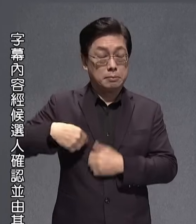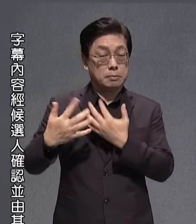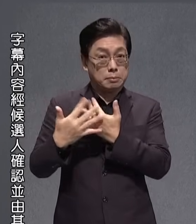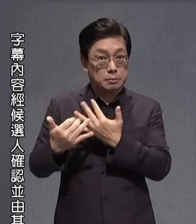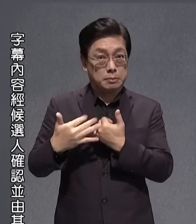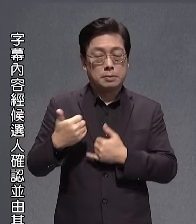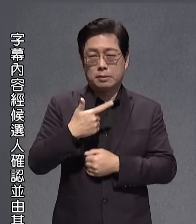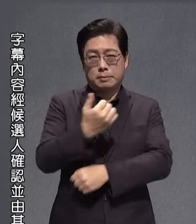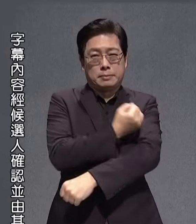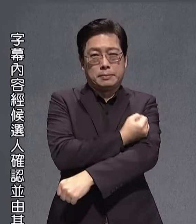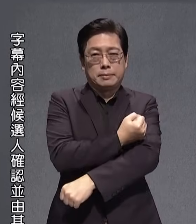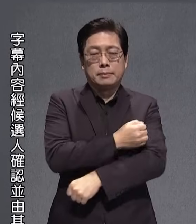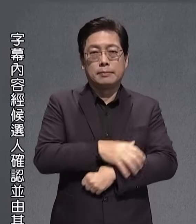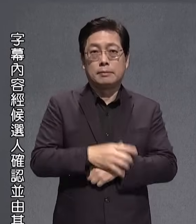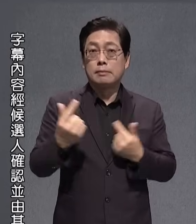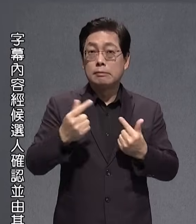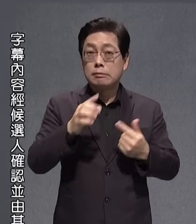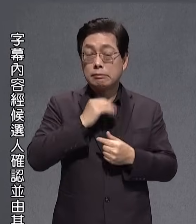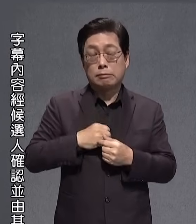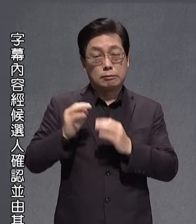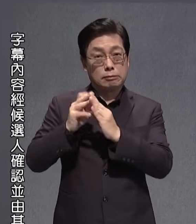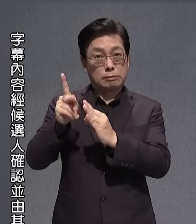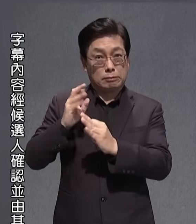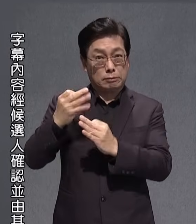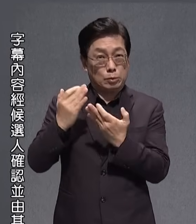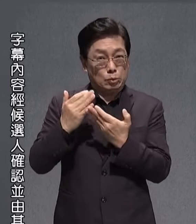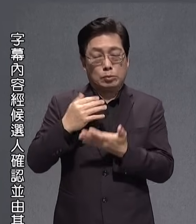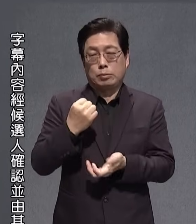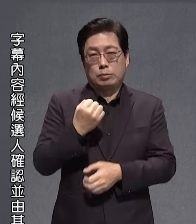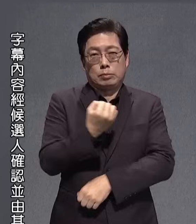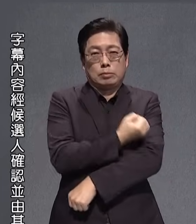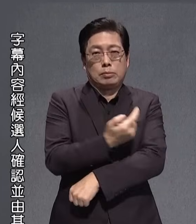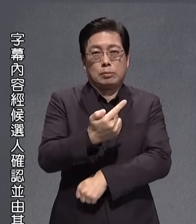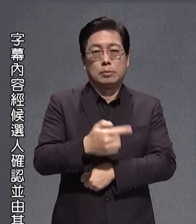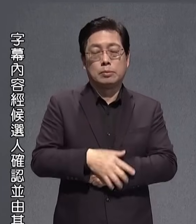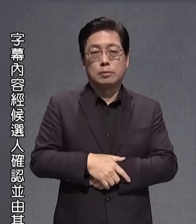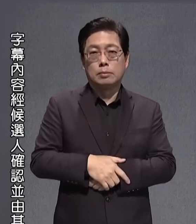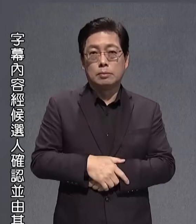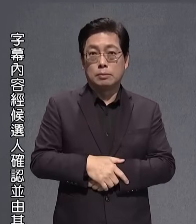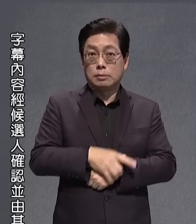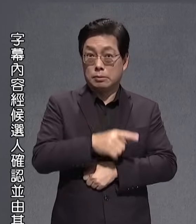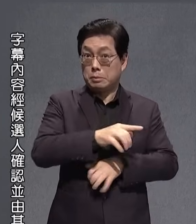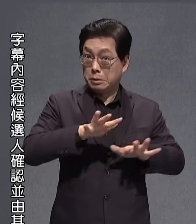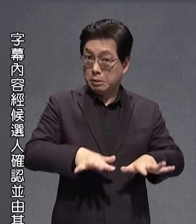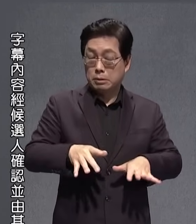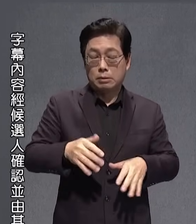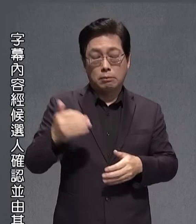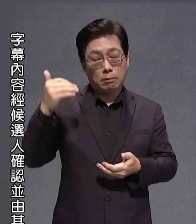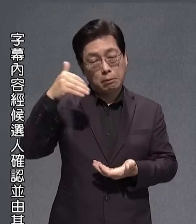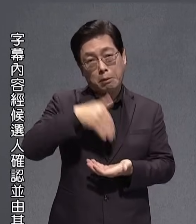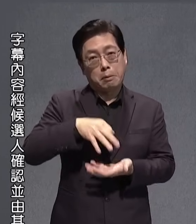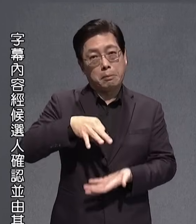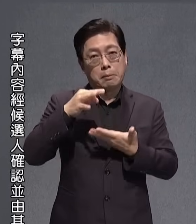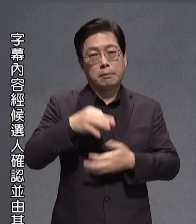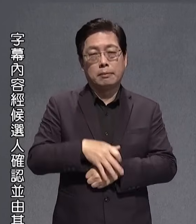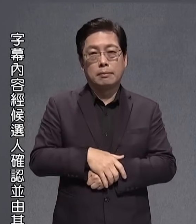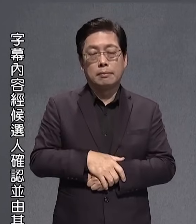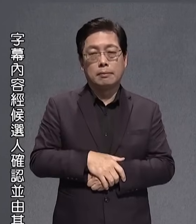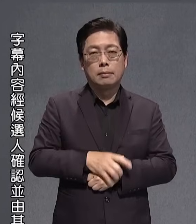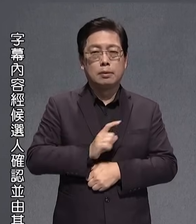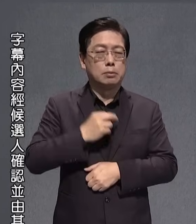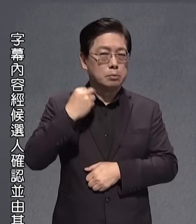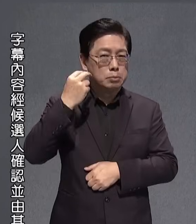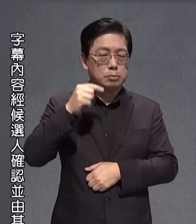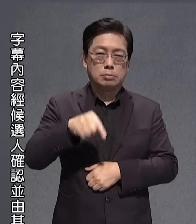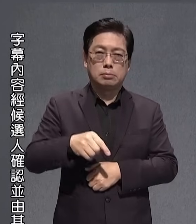们很辛苦啊，尤其携带很辛苦啊。你们到现在才提出来，我觉得